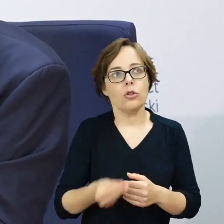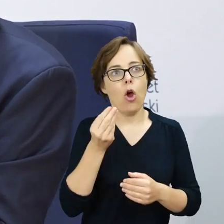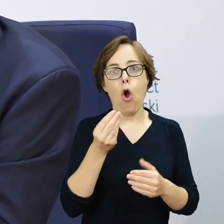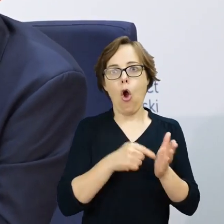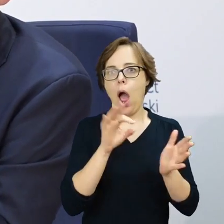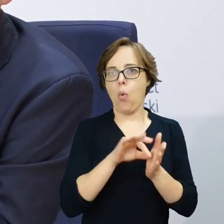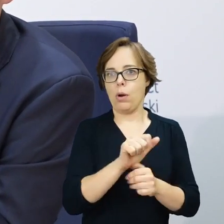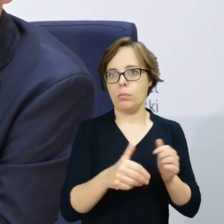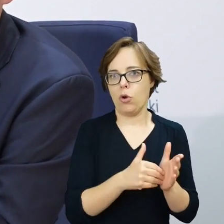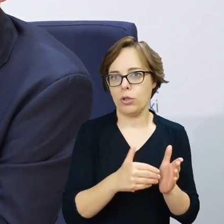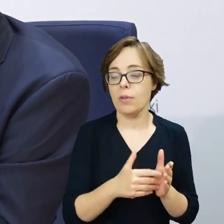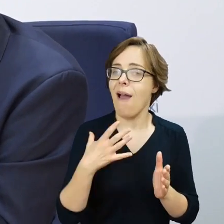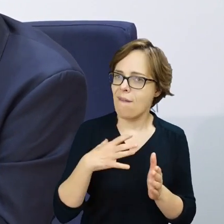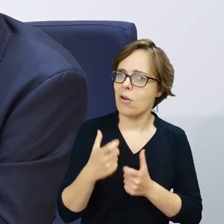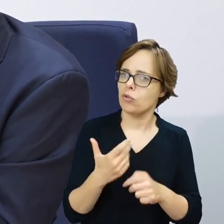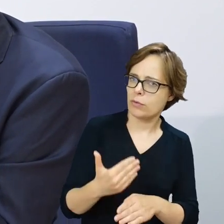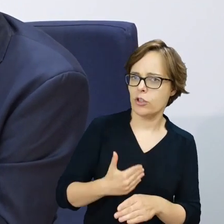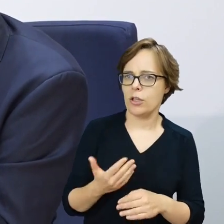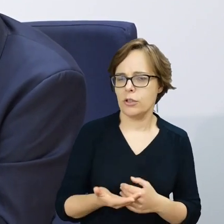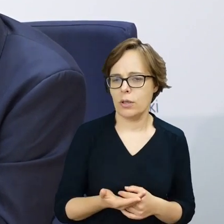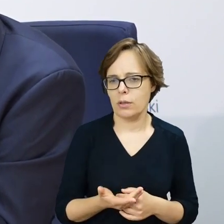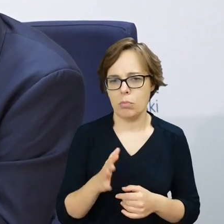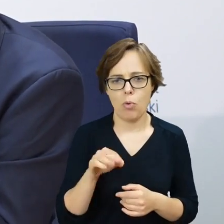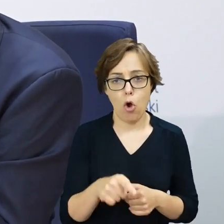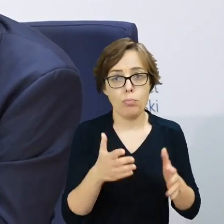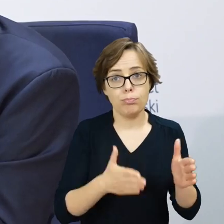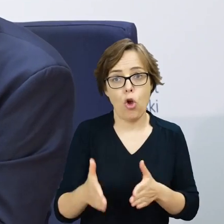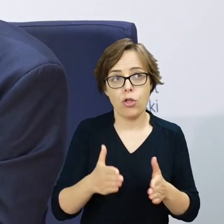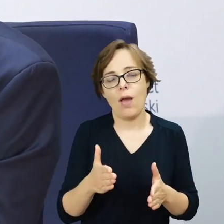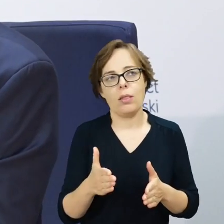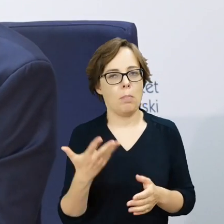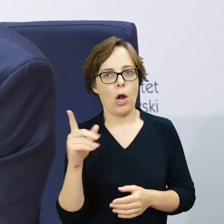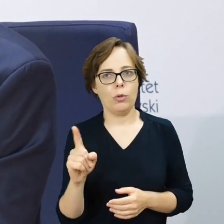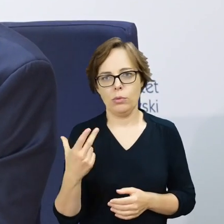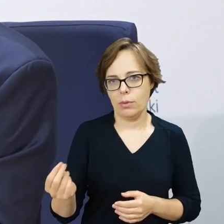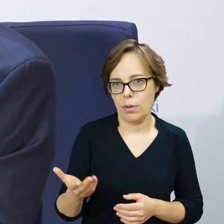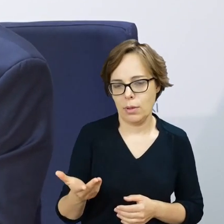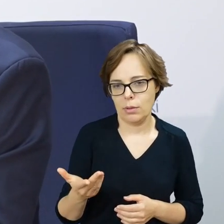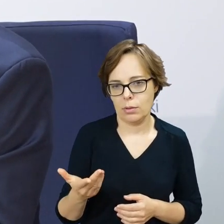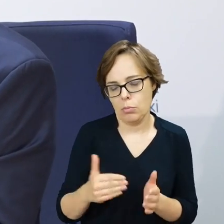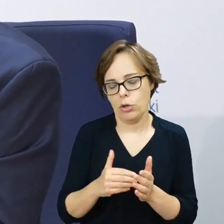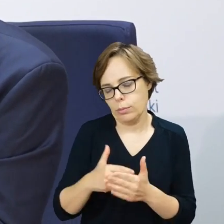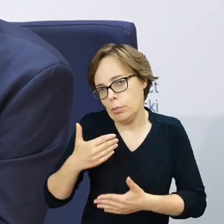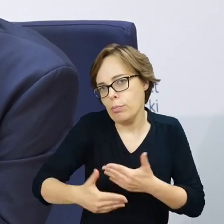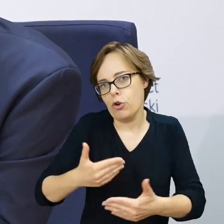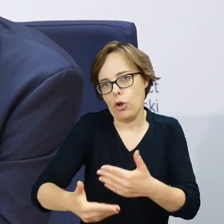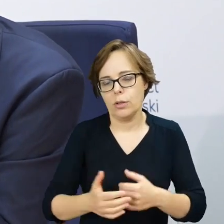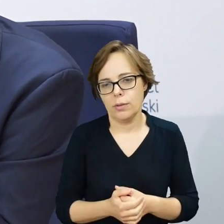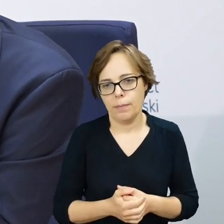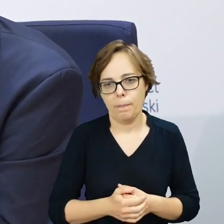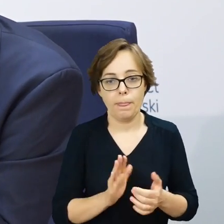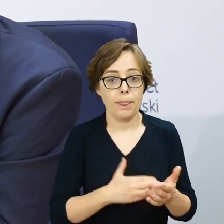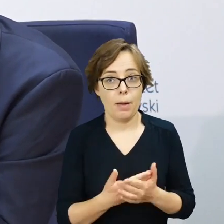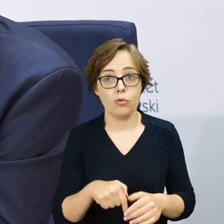A warto to zrobić wcześniej, bo przygotowanie czegoś takiego nie zajmuje chwili. To jest jakiś proces, który na przykład w przypadku tego naszego